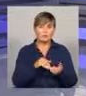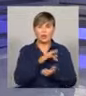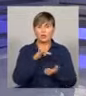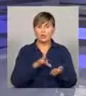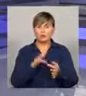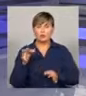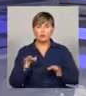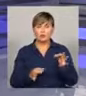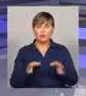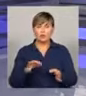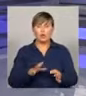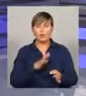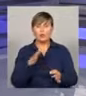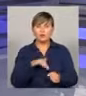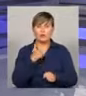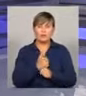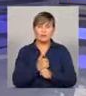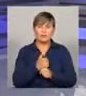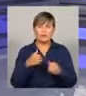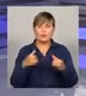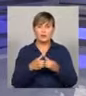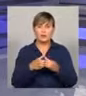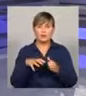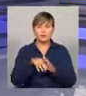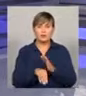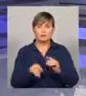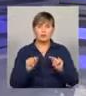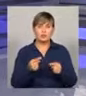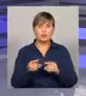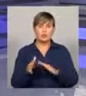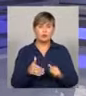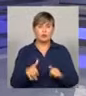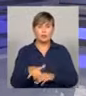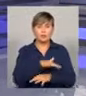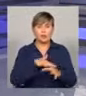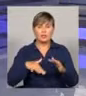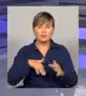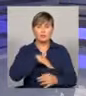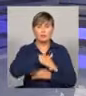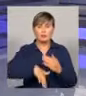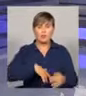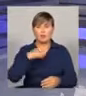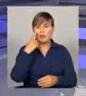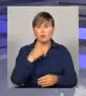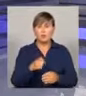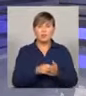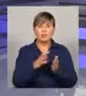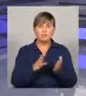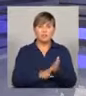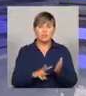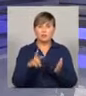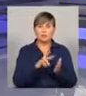городского суда. Бывшего главу оборонного ведомства задержали после массовых беспорядков. Напомню, 19